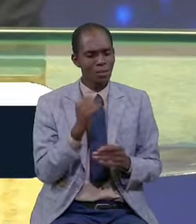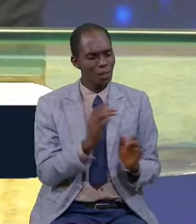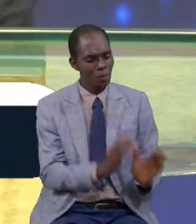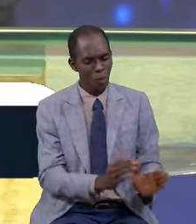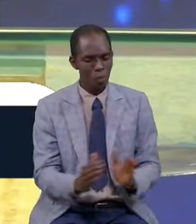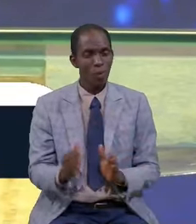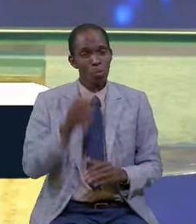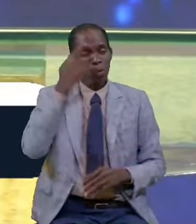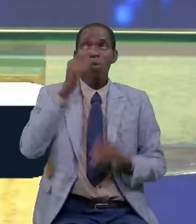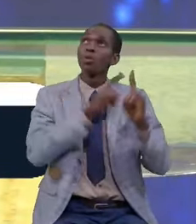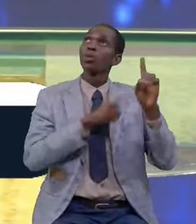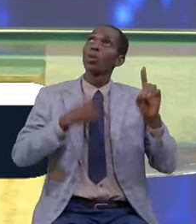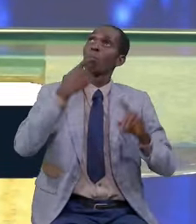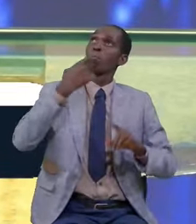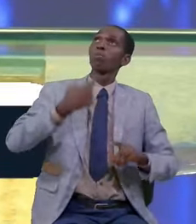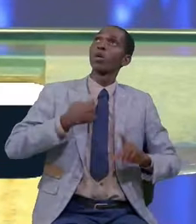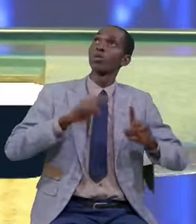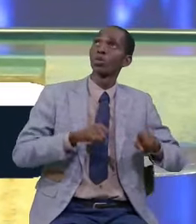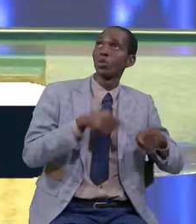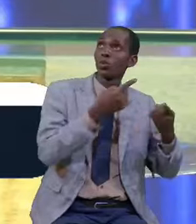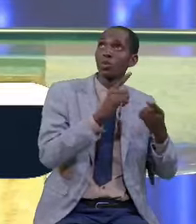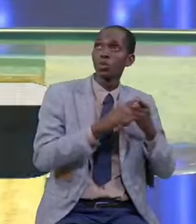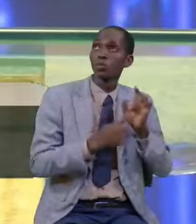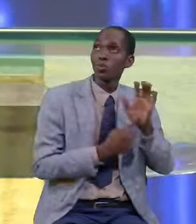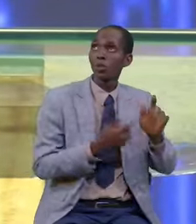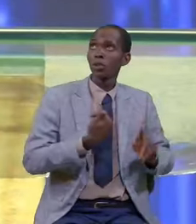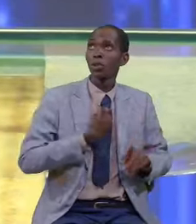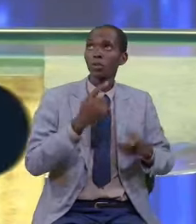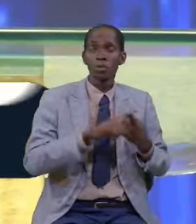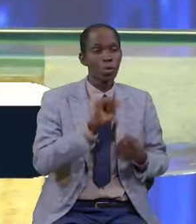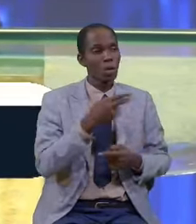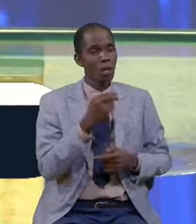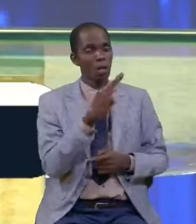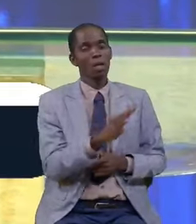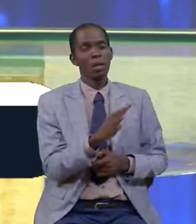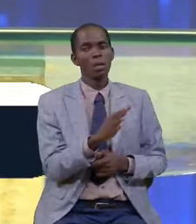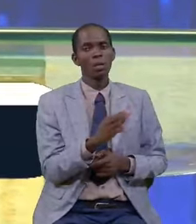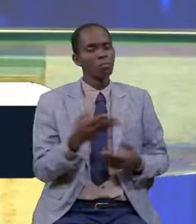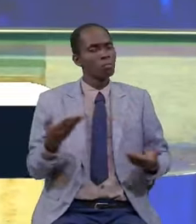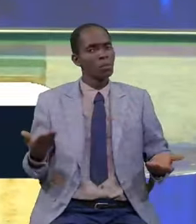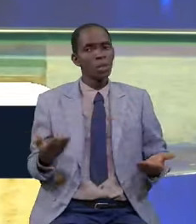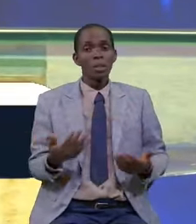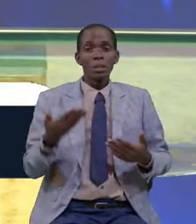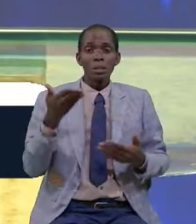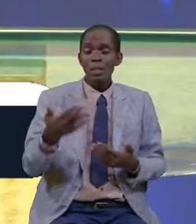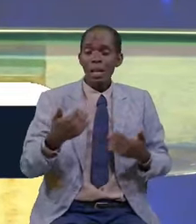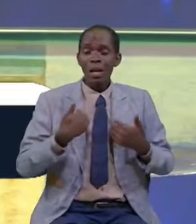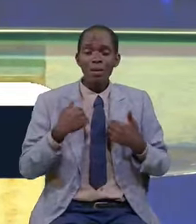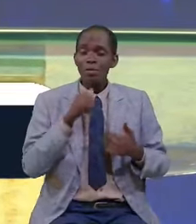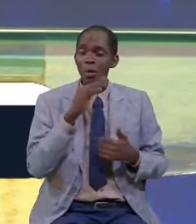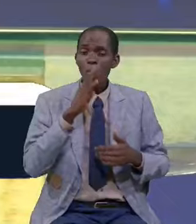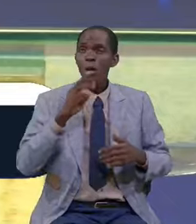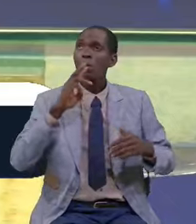que le Seigneur lui a dit, va et présente-toi devant Akab. Il n'avait pas de pluie pendant ces